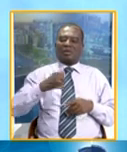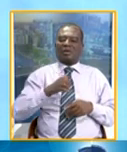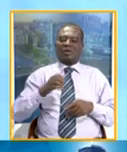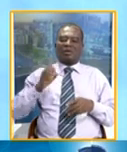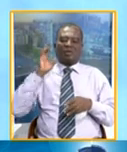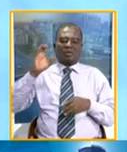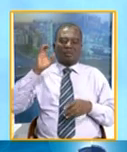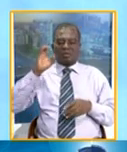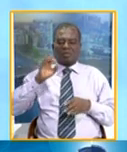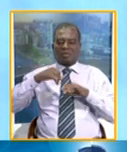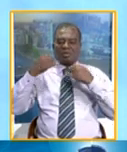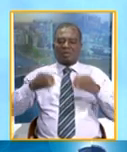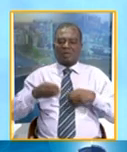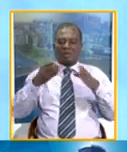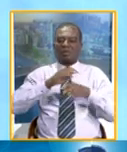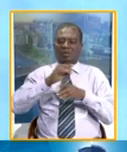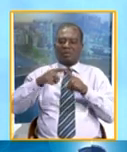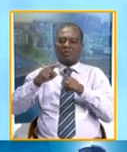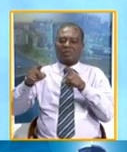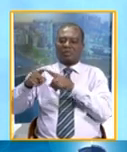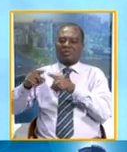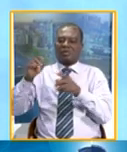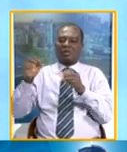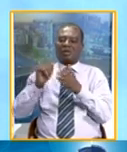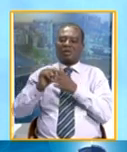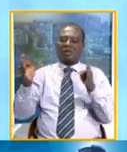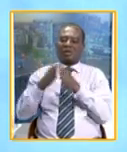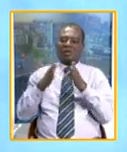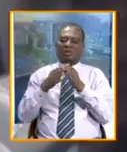hier les détails de cette rencontre. Moussa Konaté.